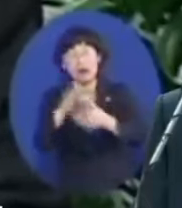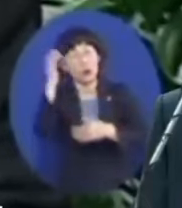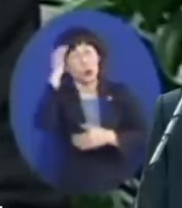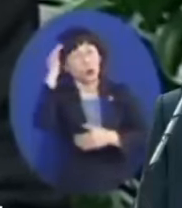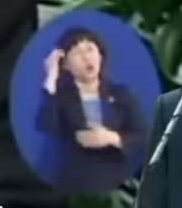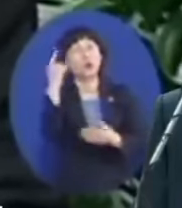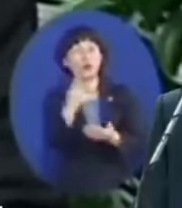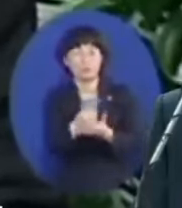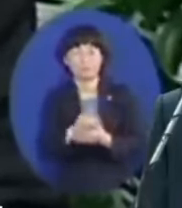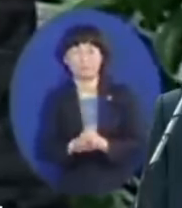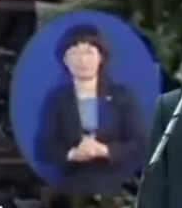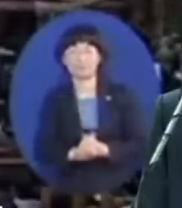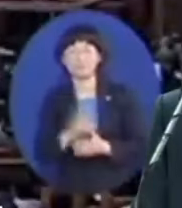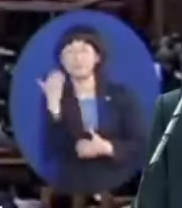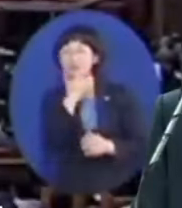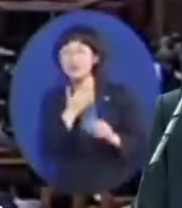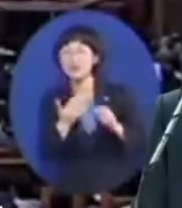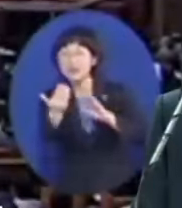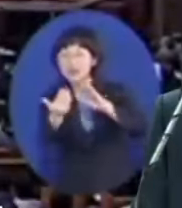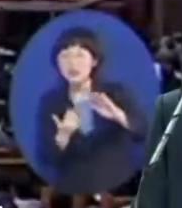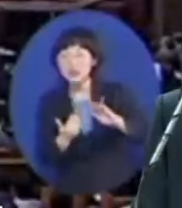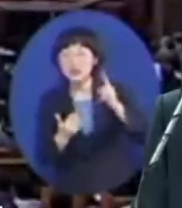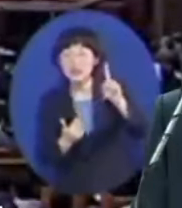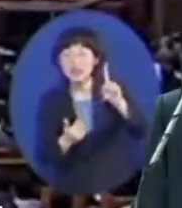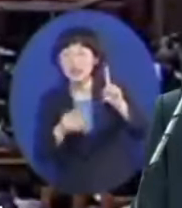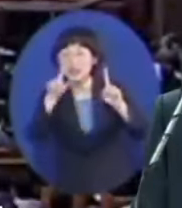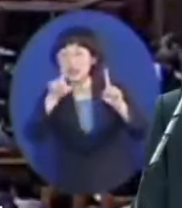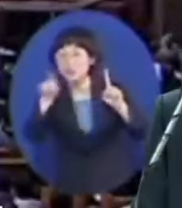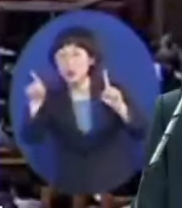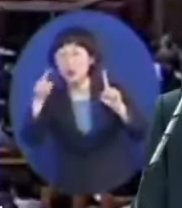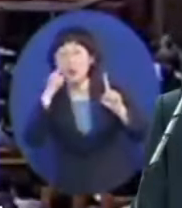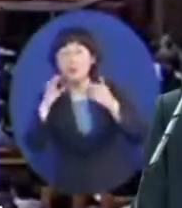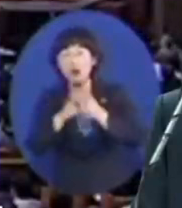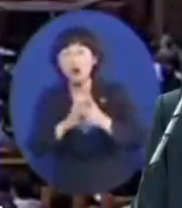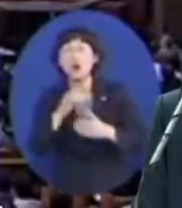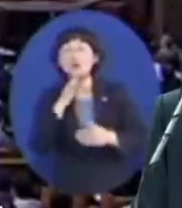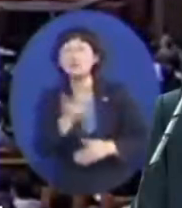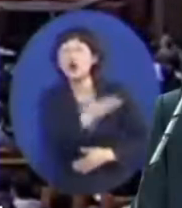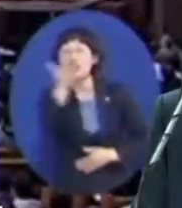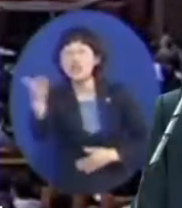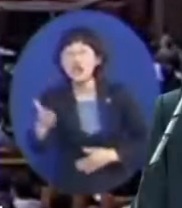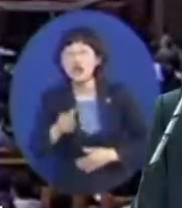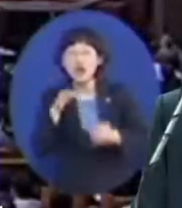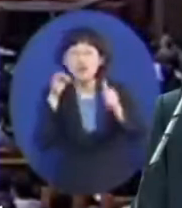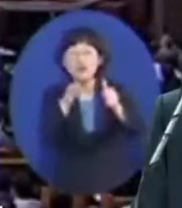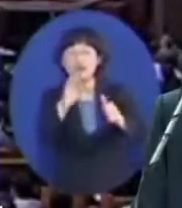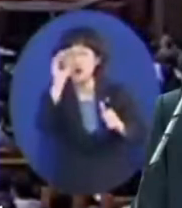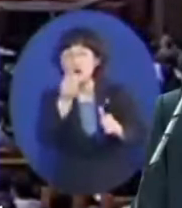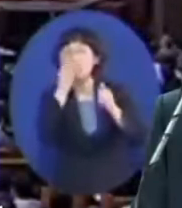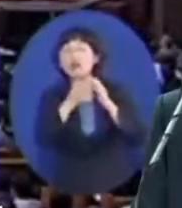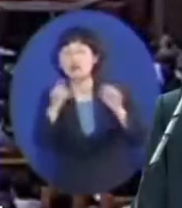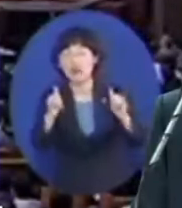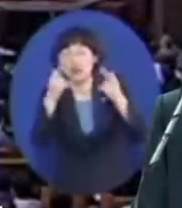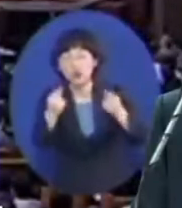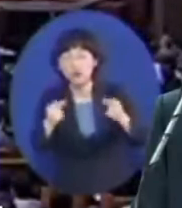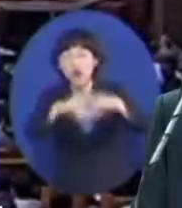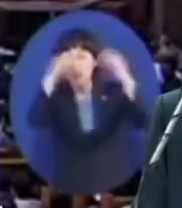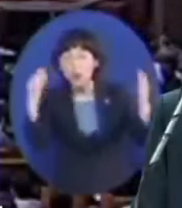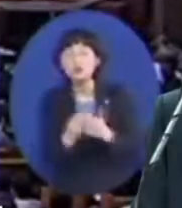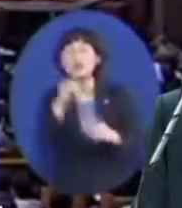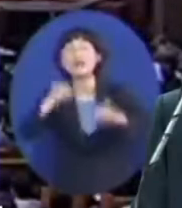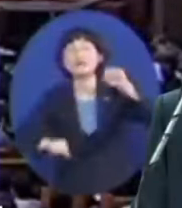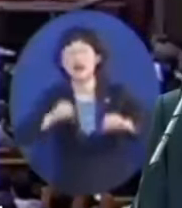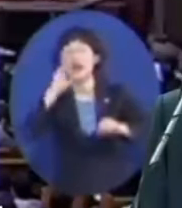당하게 되는 것입니다. 베드로전서 1장 15절로 16절에 오직 너희를 부르신 거룩한 이처럼 너희도 모든 행실에 거룩한 자가